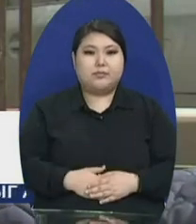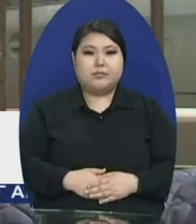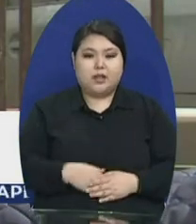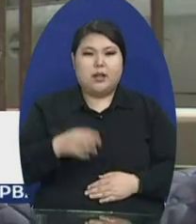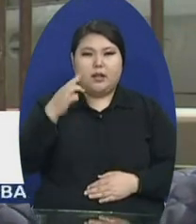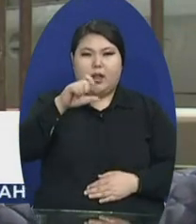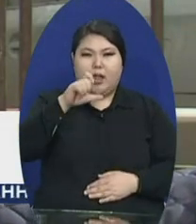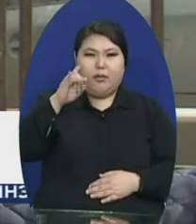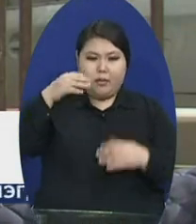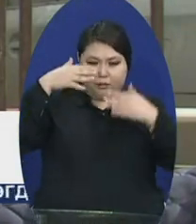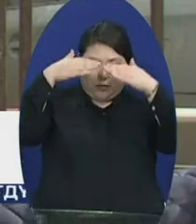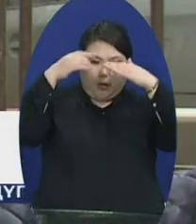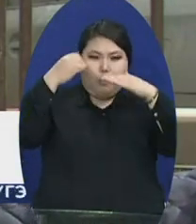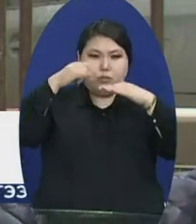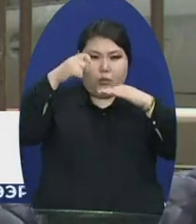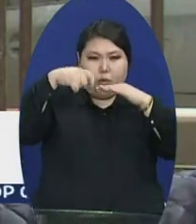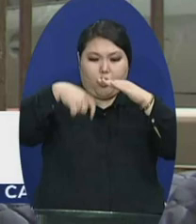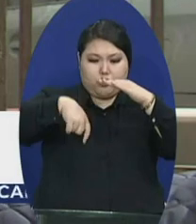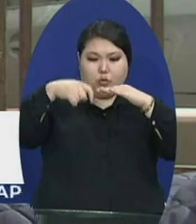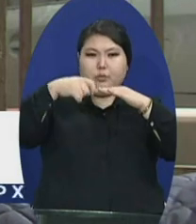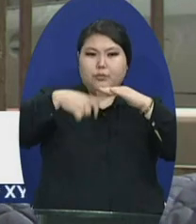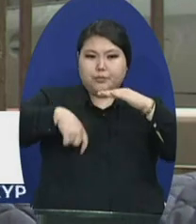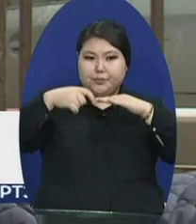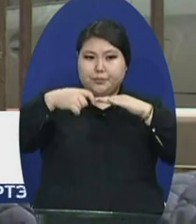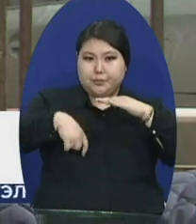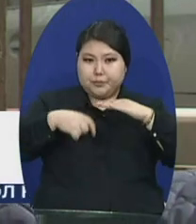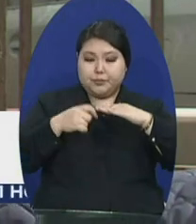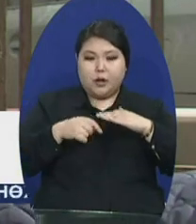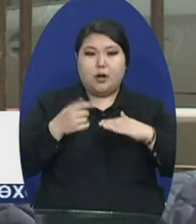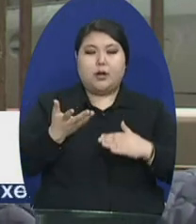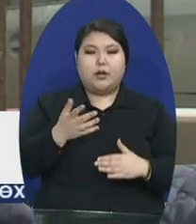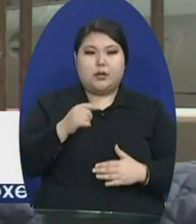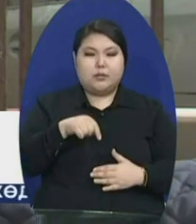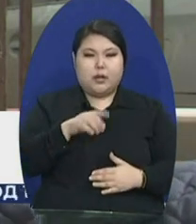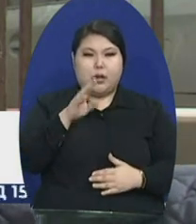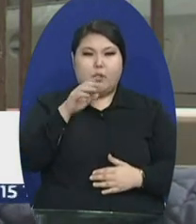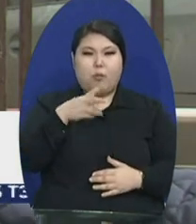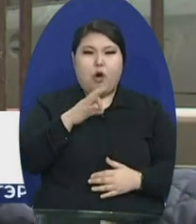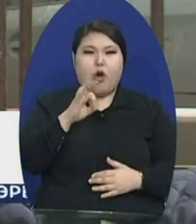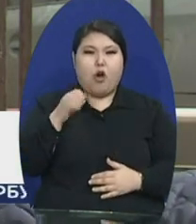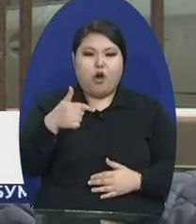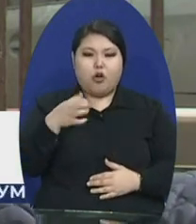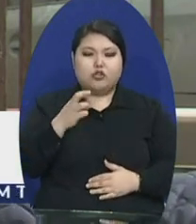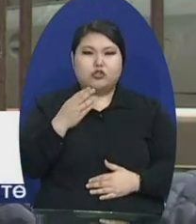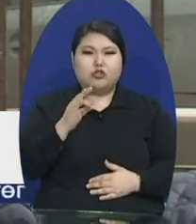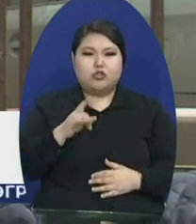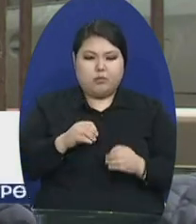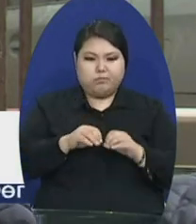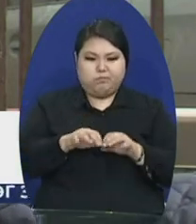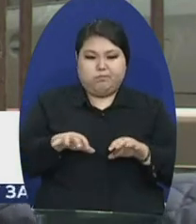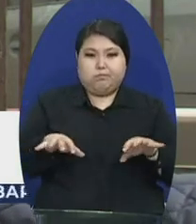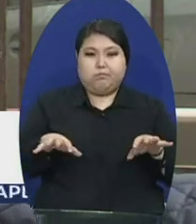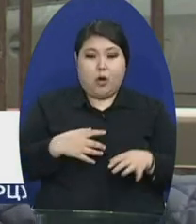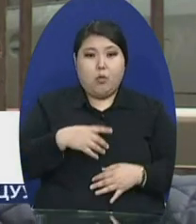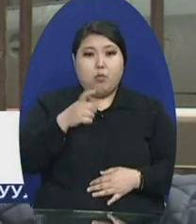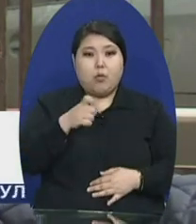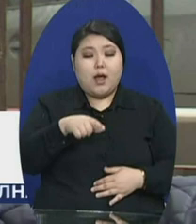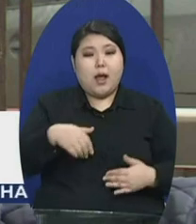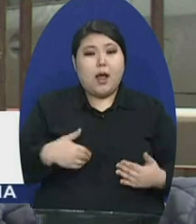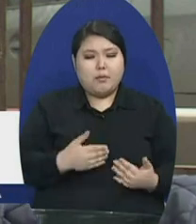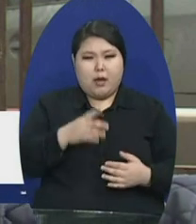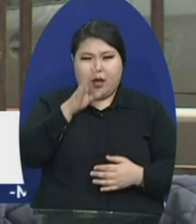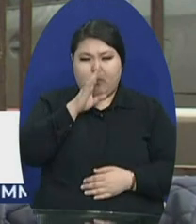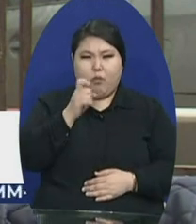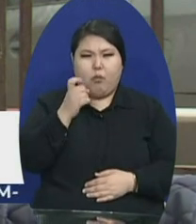цоорнд нь зум бороо орхонгоот усан доошоо нэвччихэж орно. Тэгээд мөөгөн цэр үүссэн хүн амьдрахад маш